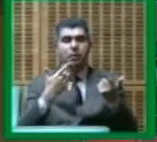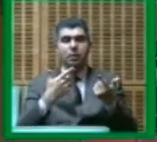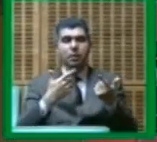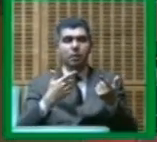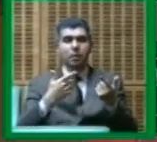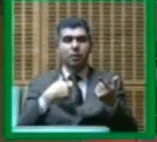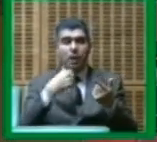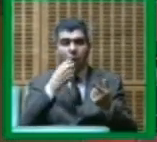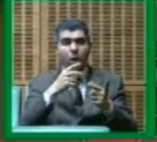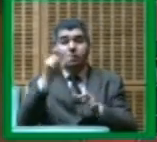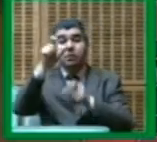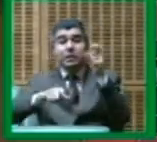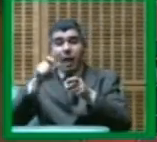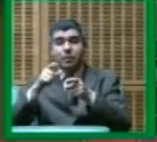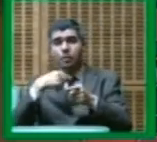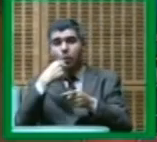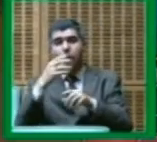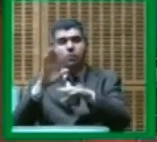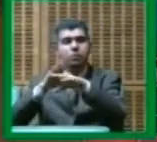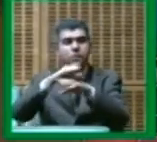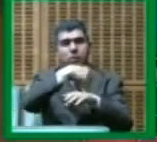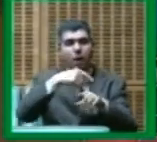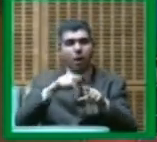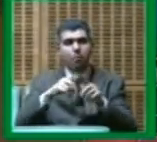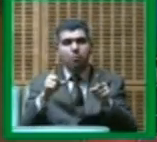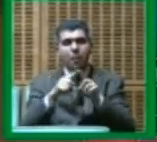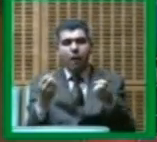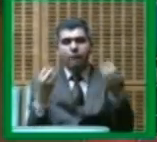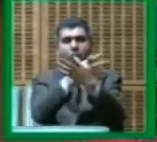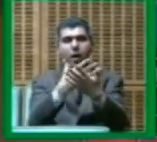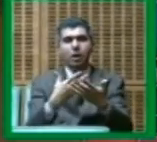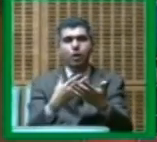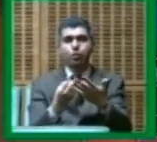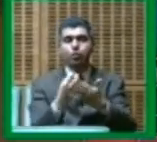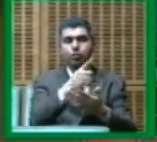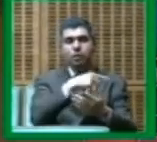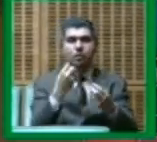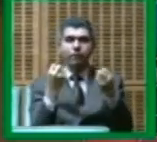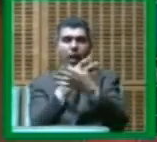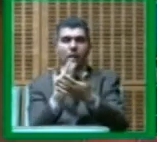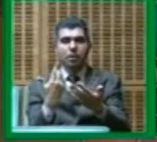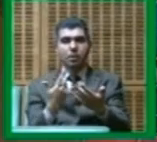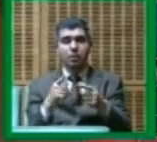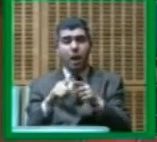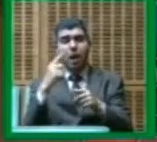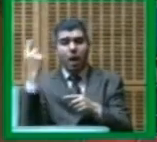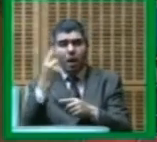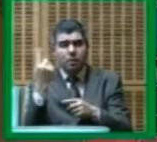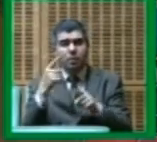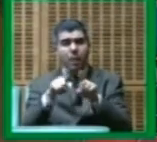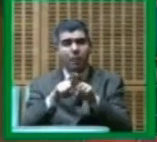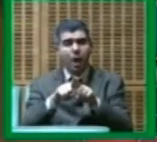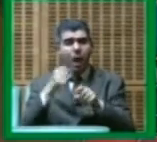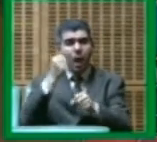هذا شيء مفاجئ وخيالي. فبالتالي اكثر من ذلك، واعلن عن ذلك وزير الداخليه ووزير الصحه، مشاو المروحيات ما قدوش